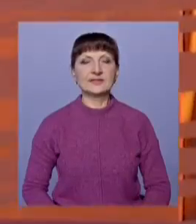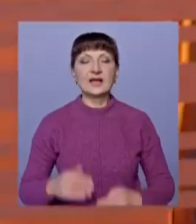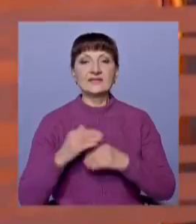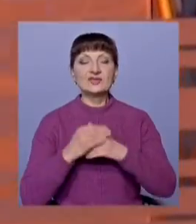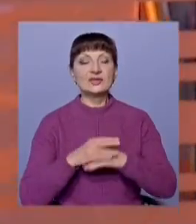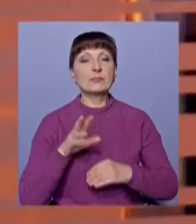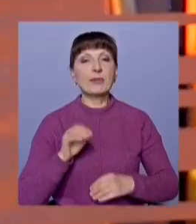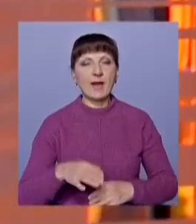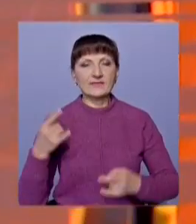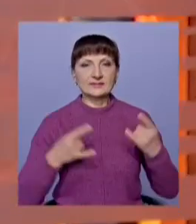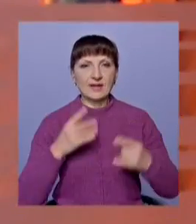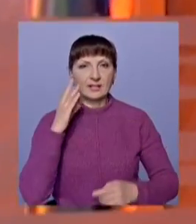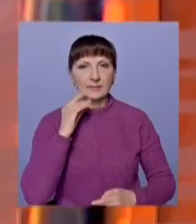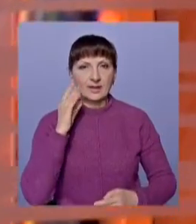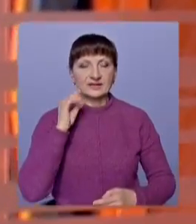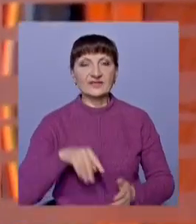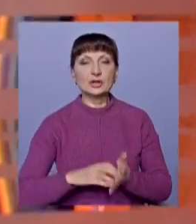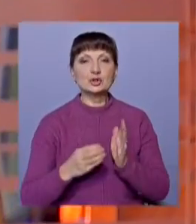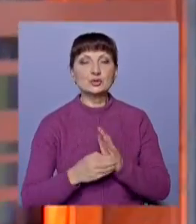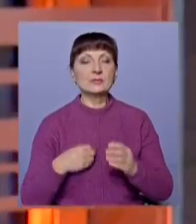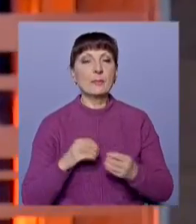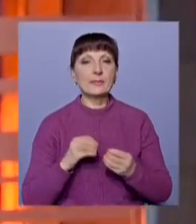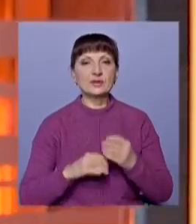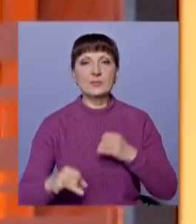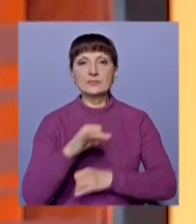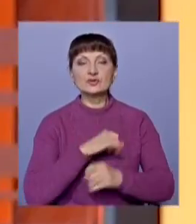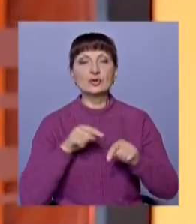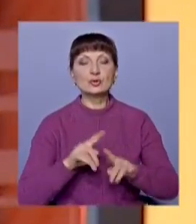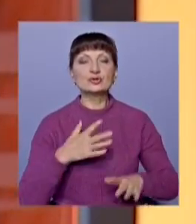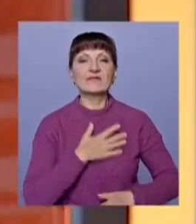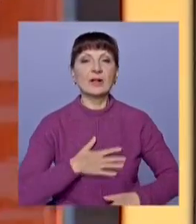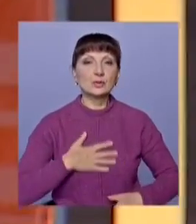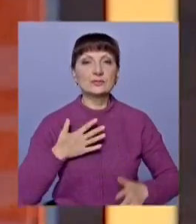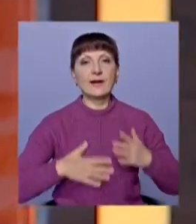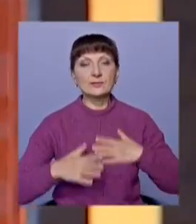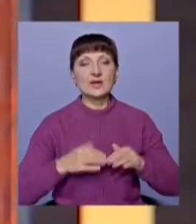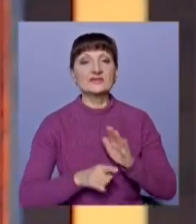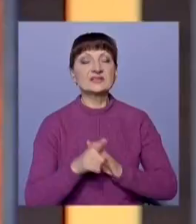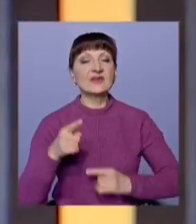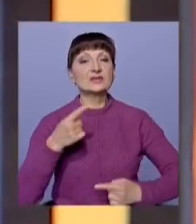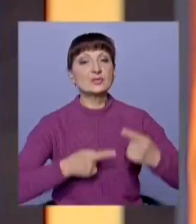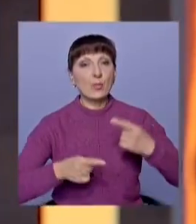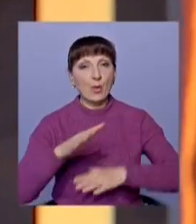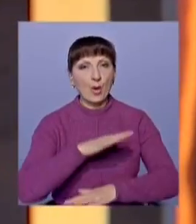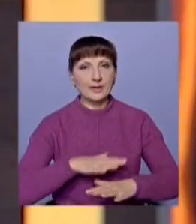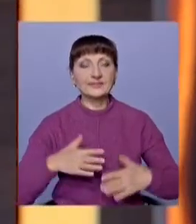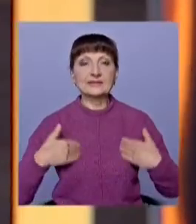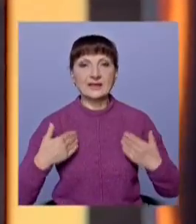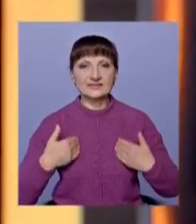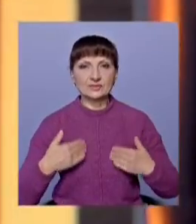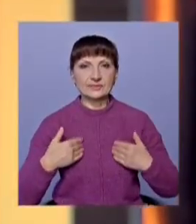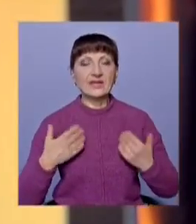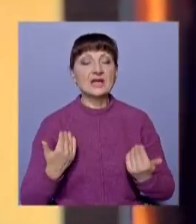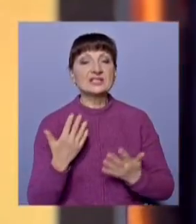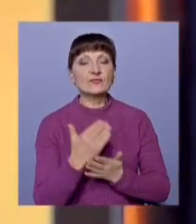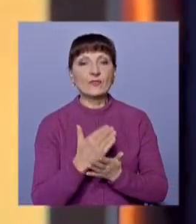Вечерний прайм в эфире телеканала «Алматы». В этой студии мы по-прежнему обсуждаем то, что волнует, радует и вызывает споры. Здравствуйте. Меня зовут Арда